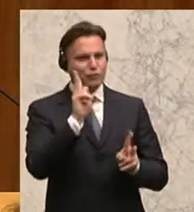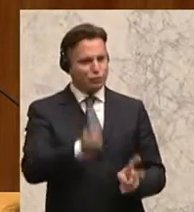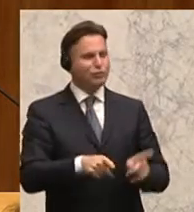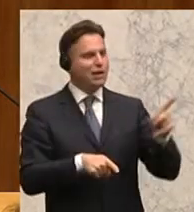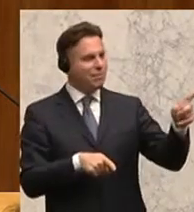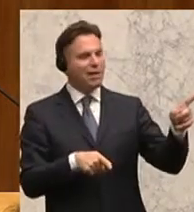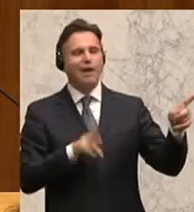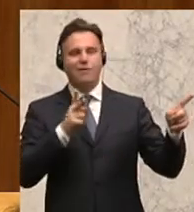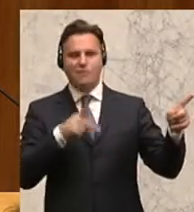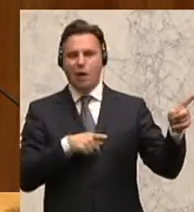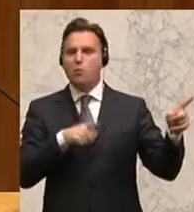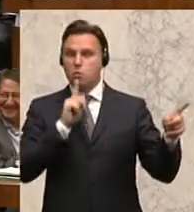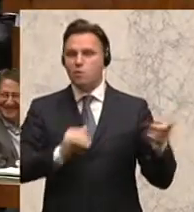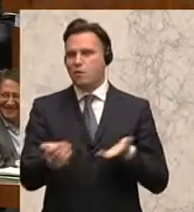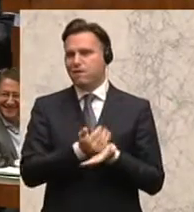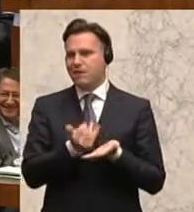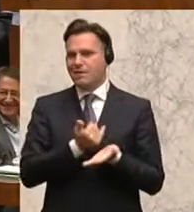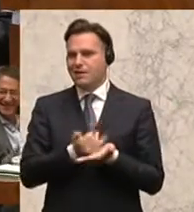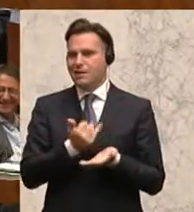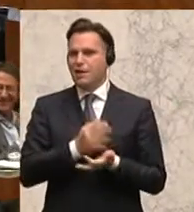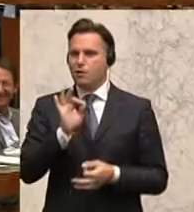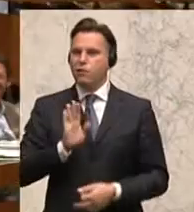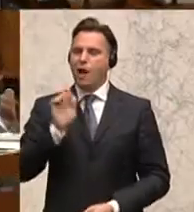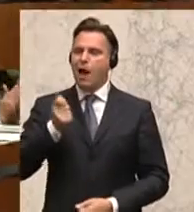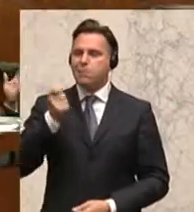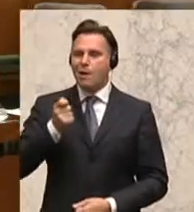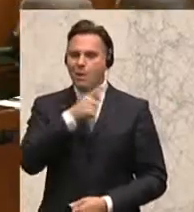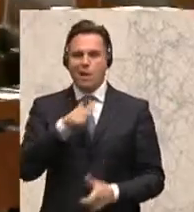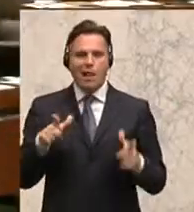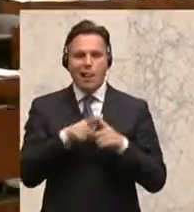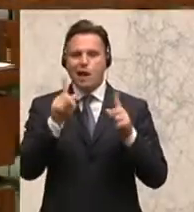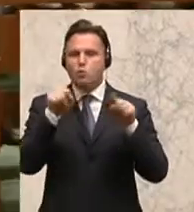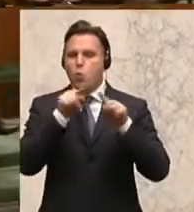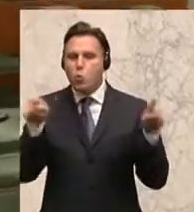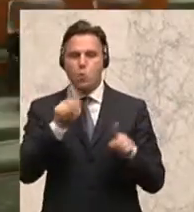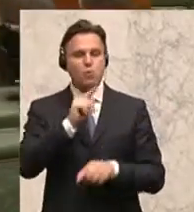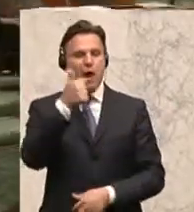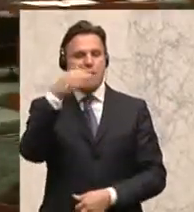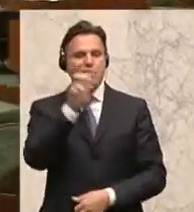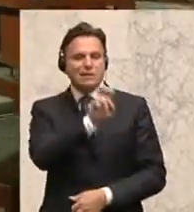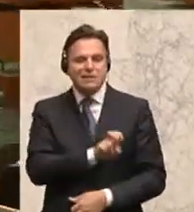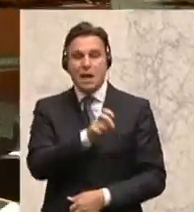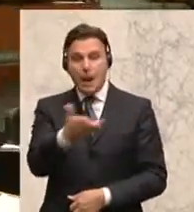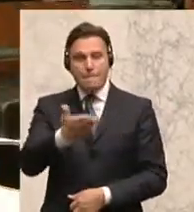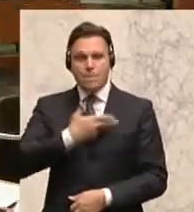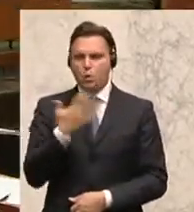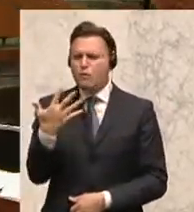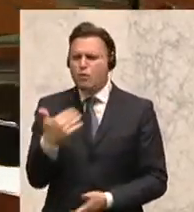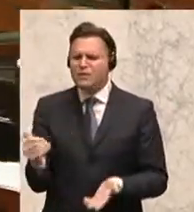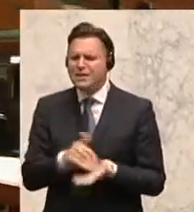fürs Abcashen von Mandataren, die nichts leisten, die einen Tag da herinnen sitzen und 50.000 Euro,